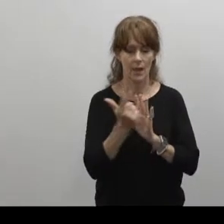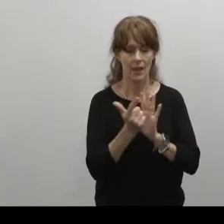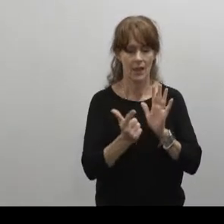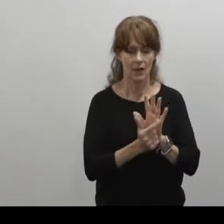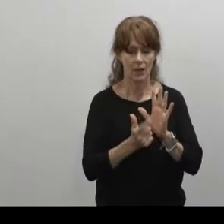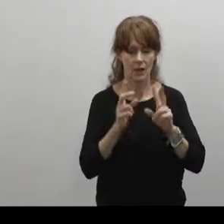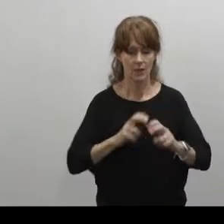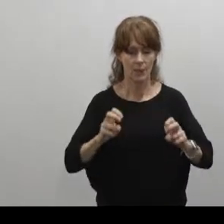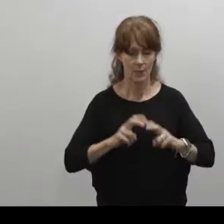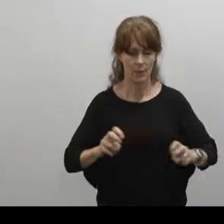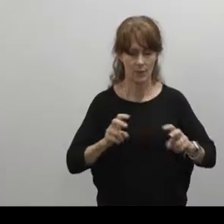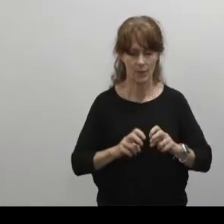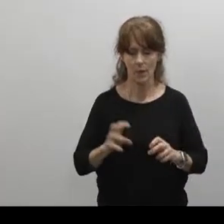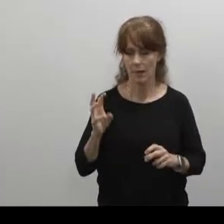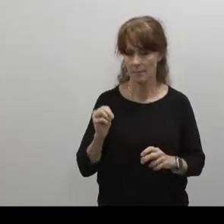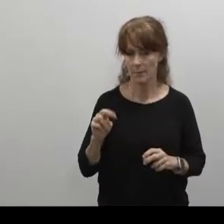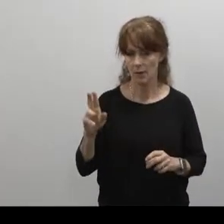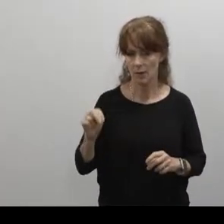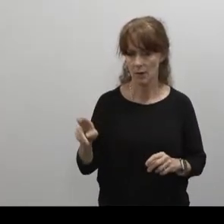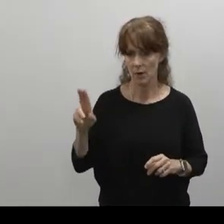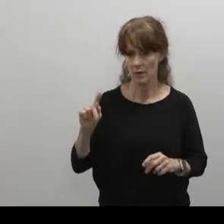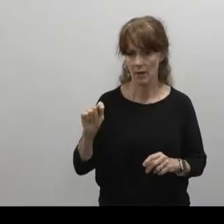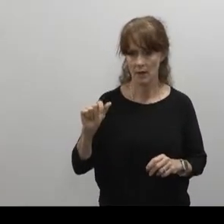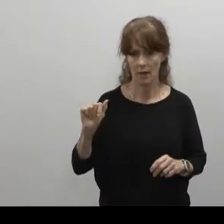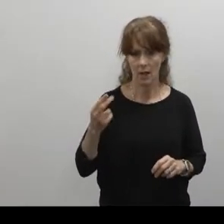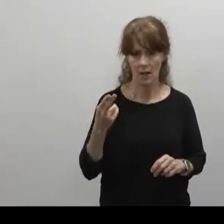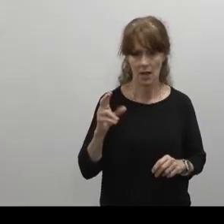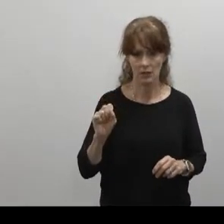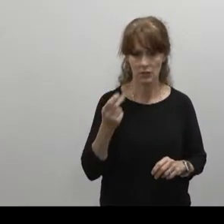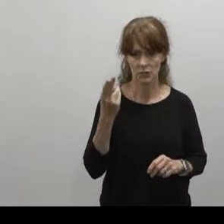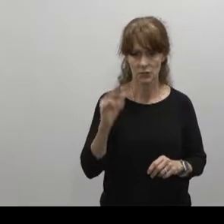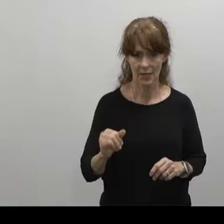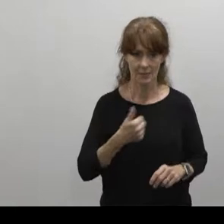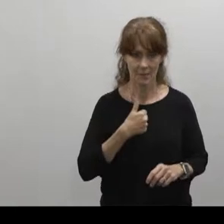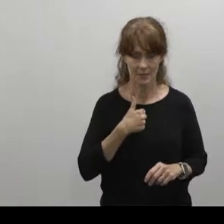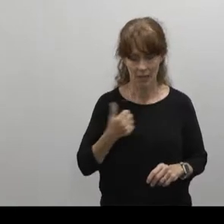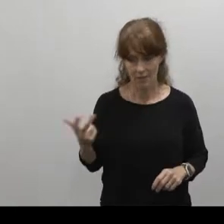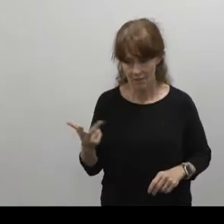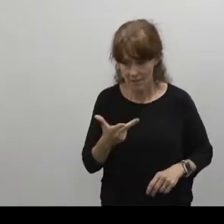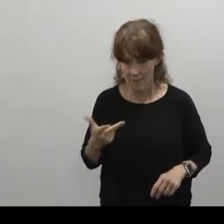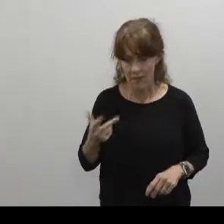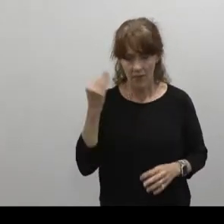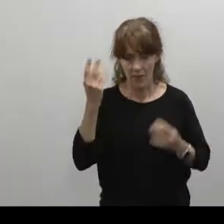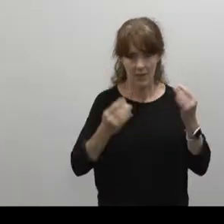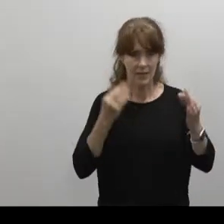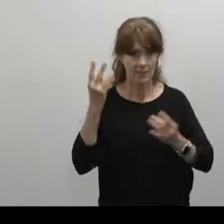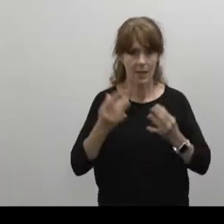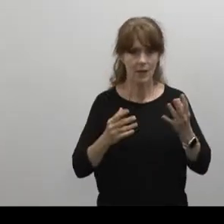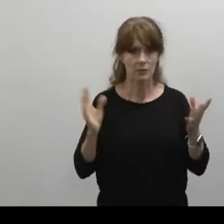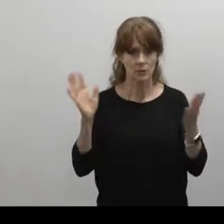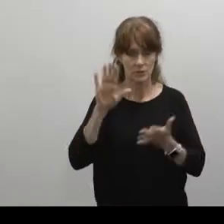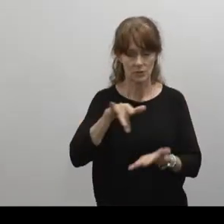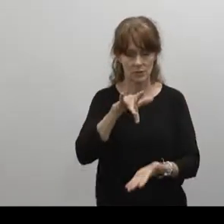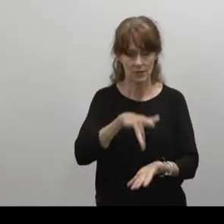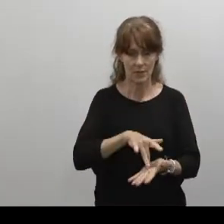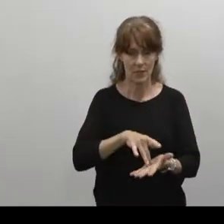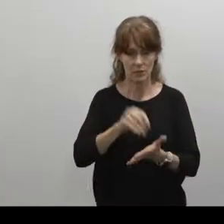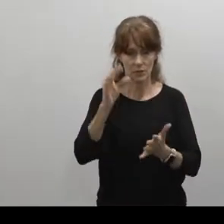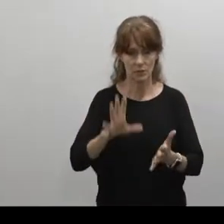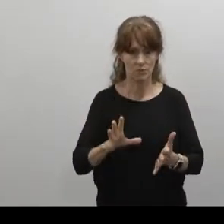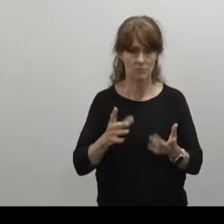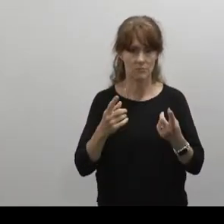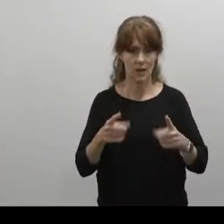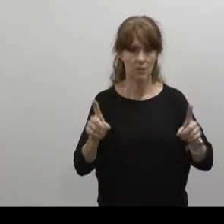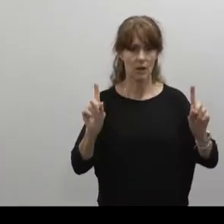ở đây để nạp mơ khơi nâng cứ dựng bàn thuộc lu sau mới lục nốt nâng lục Takahashi